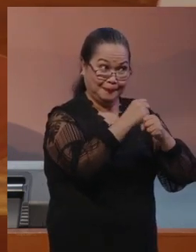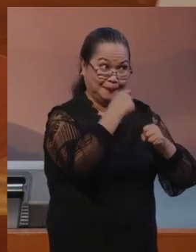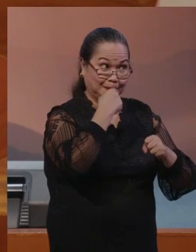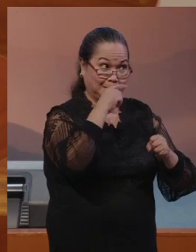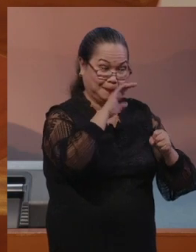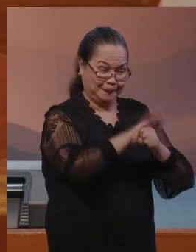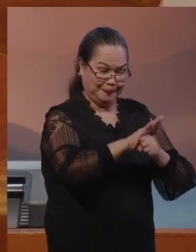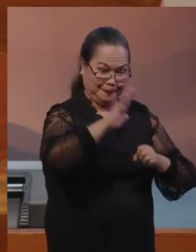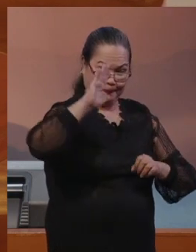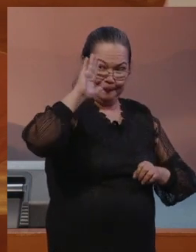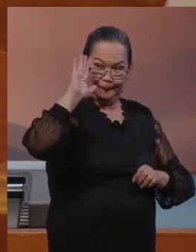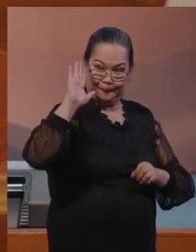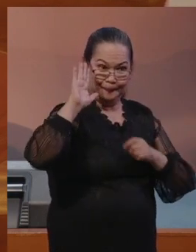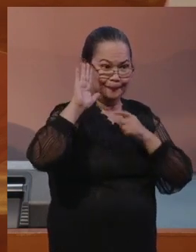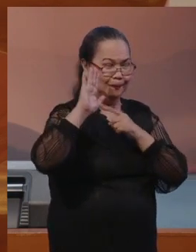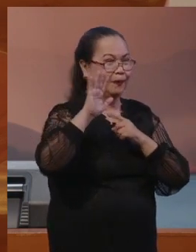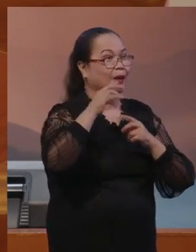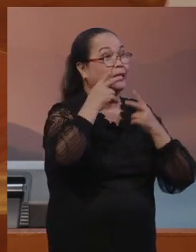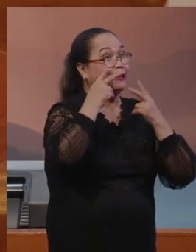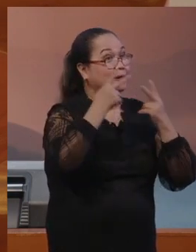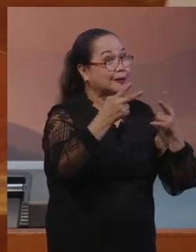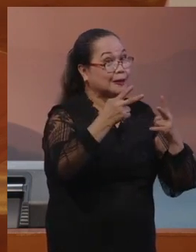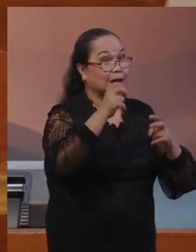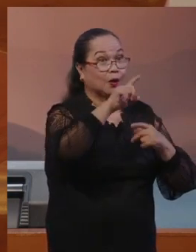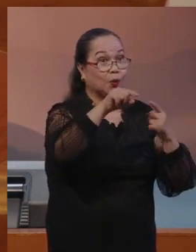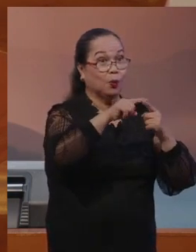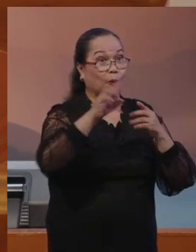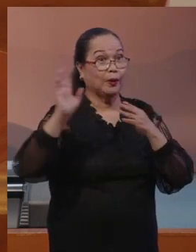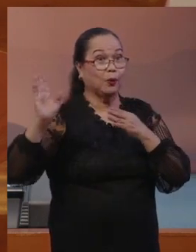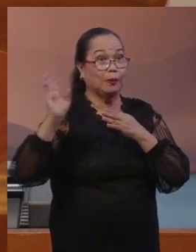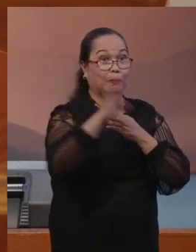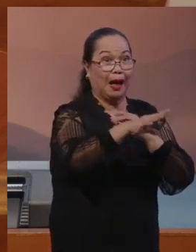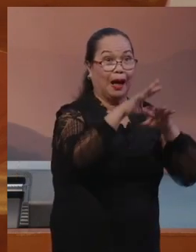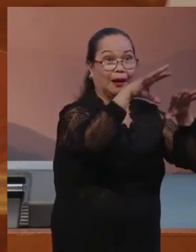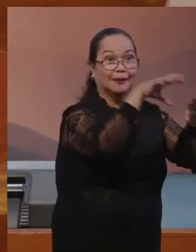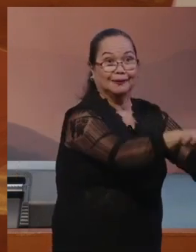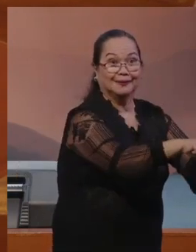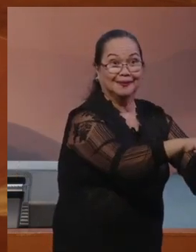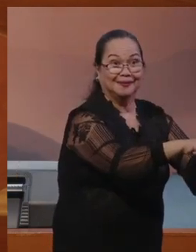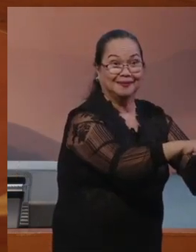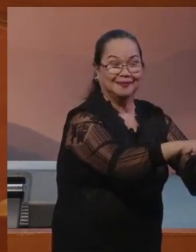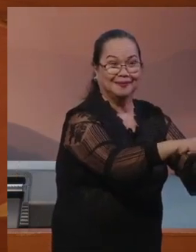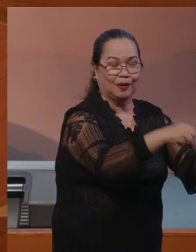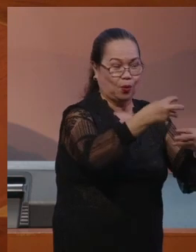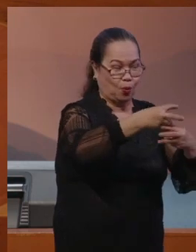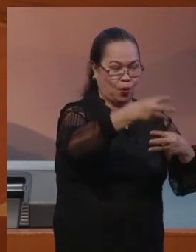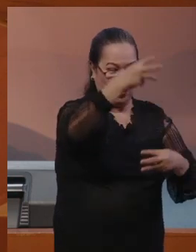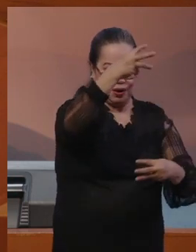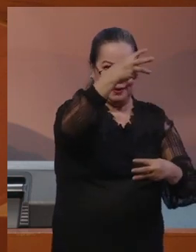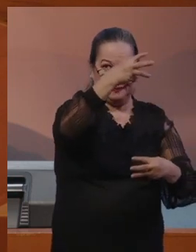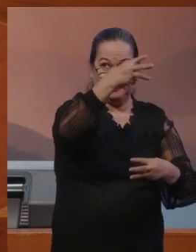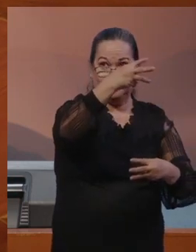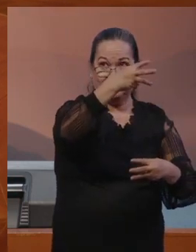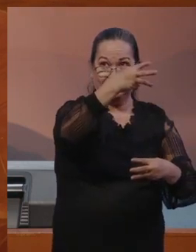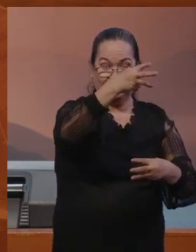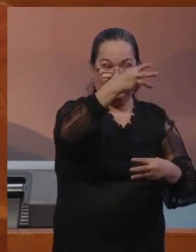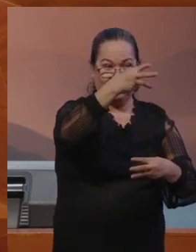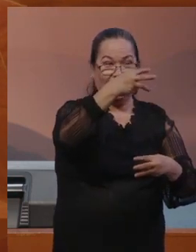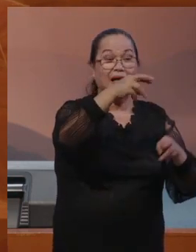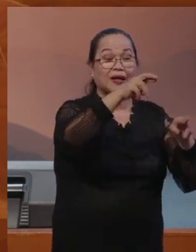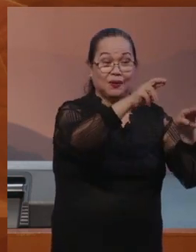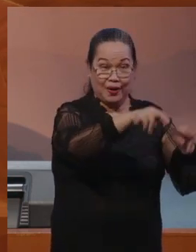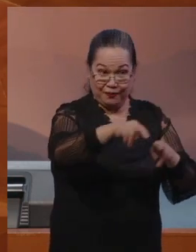swear. Behold, when we come into the land, so nandito ang wall, dito ang